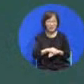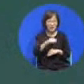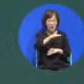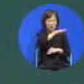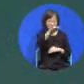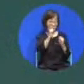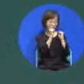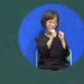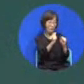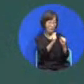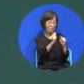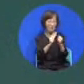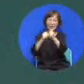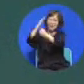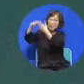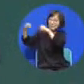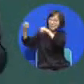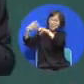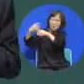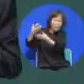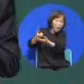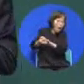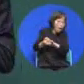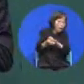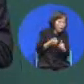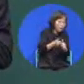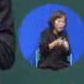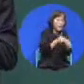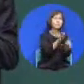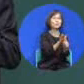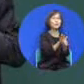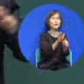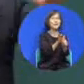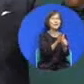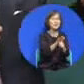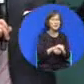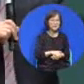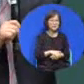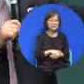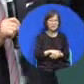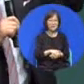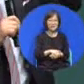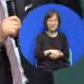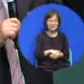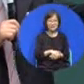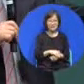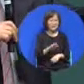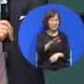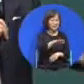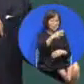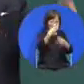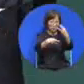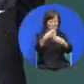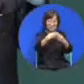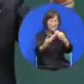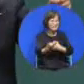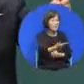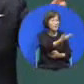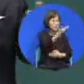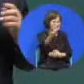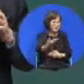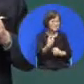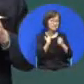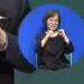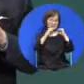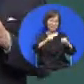가셔요. So depending on 그렇죠? where you are, God will bring all the answers to you. 저만 아닙니다. 레미넌트를 믿어요. 여러분이 어디냐 따라서 하나님이 역사하시고요.